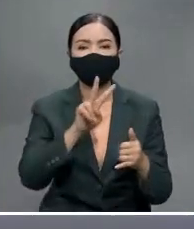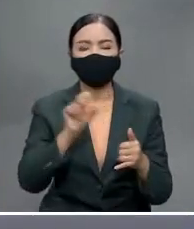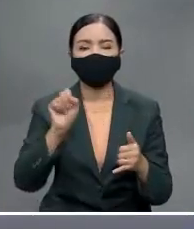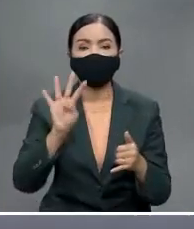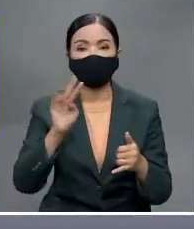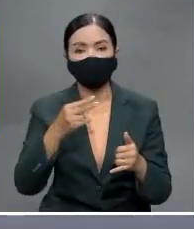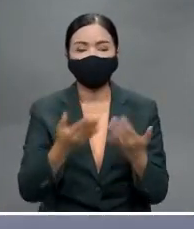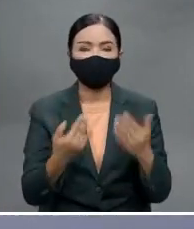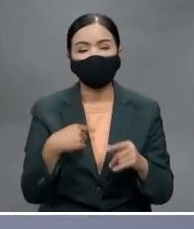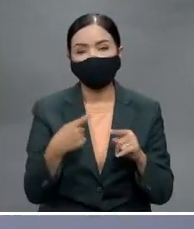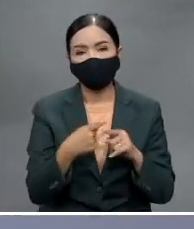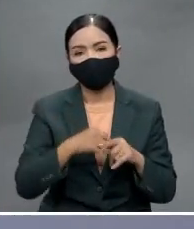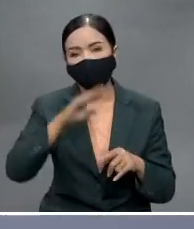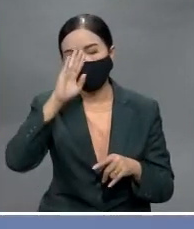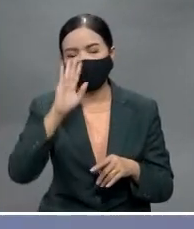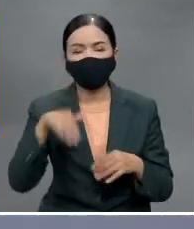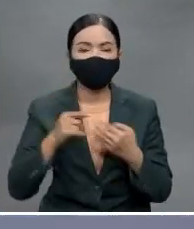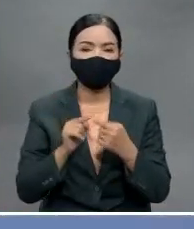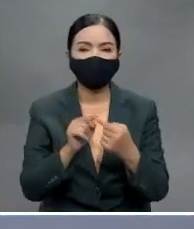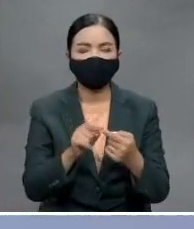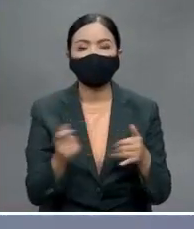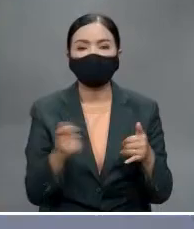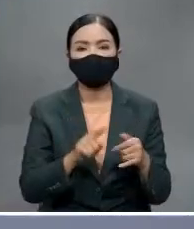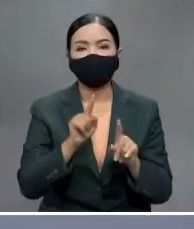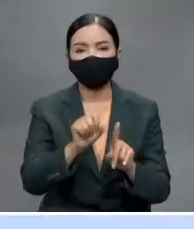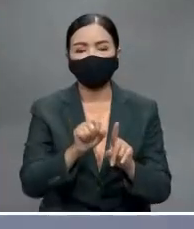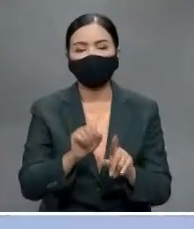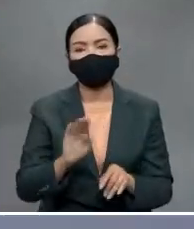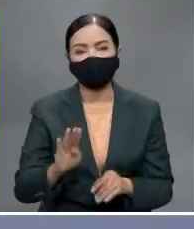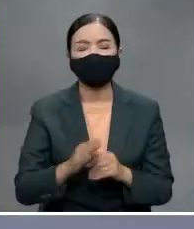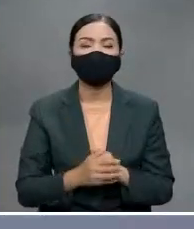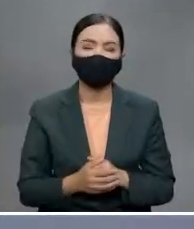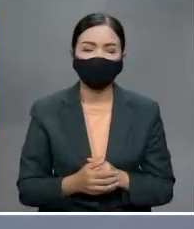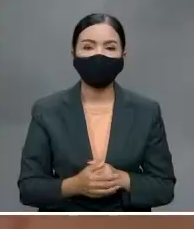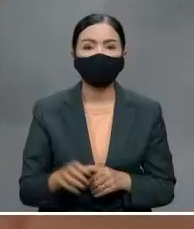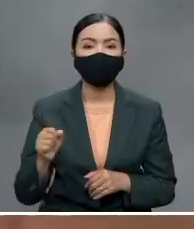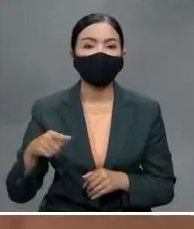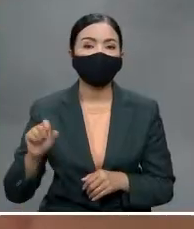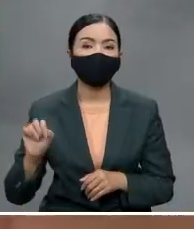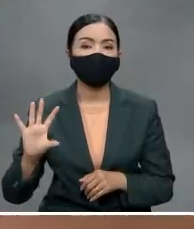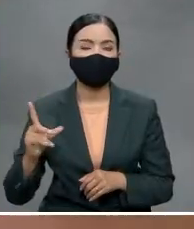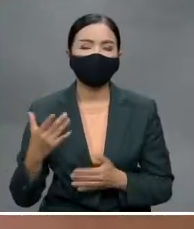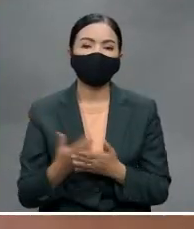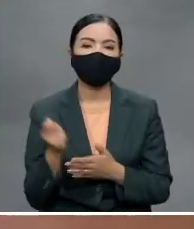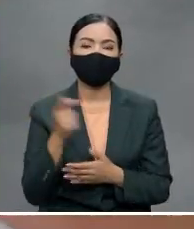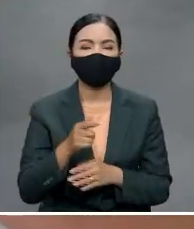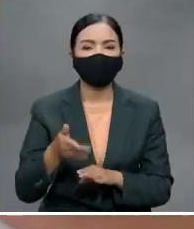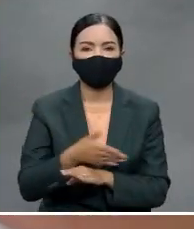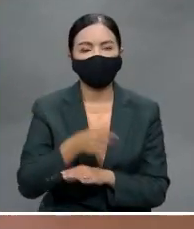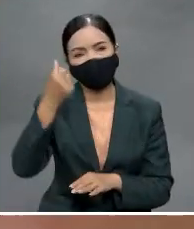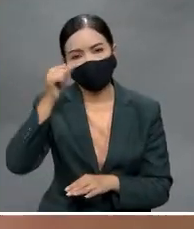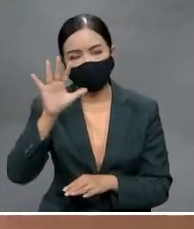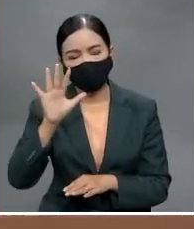บาทและหากได้รับบาดเจ็บป่วยอย่างต่อเนื่องจากไม่เกินหนึ่งแสนบาทโดยทางสปสชก็จะจ่ายภายหลังห้าวัน